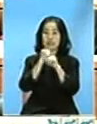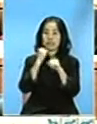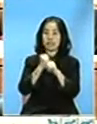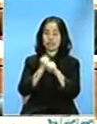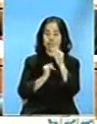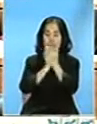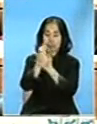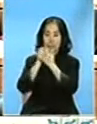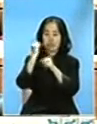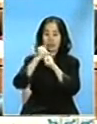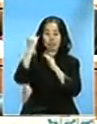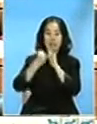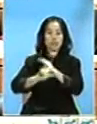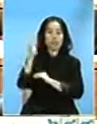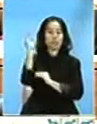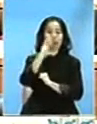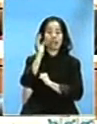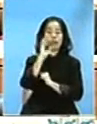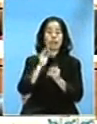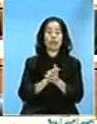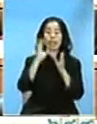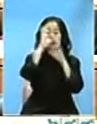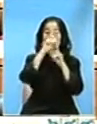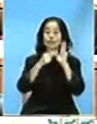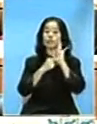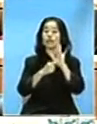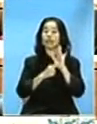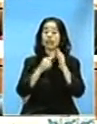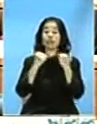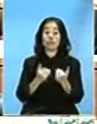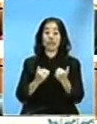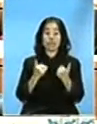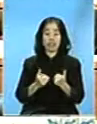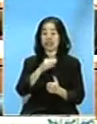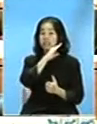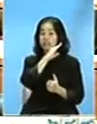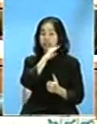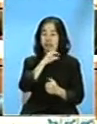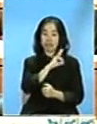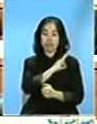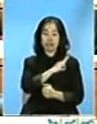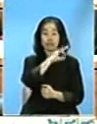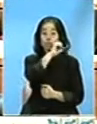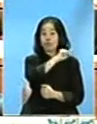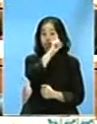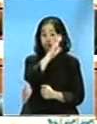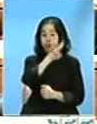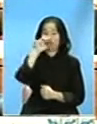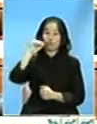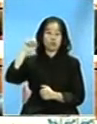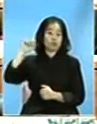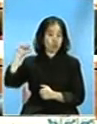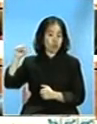ไม่ควรกระทำเช่นวันนี้ถ้าเราบอกว่าสมาชิกวุฒิสภาหรือสมาชิกสภาผู้แทนราษฎร